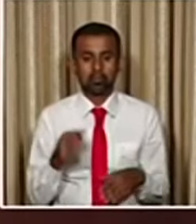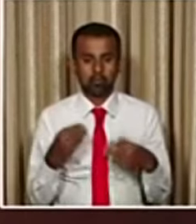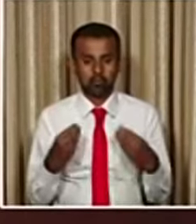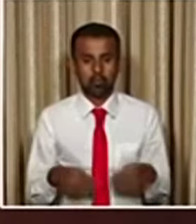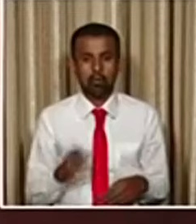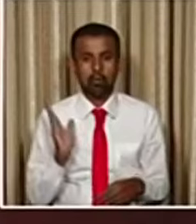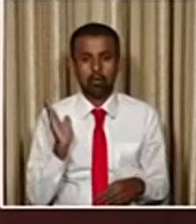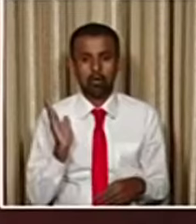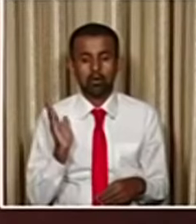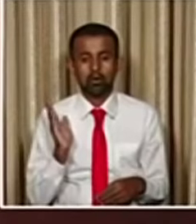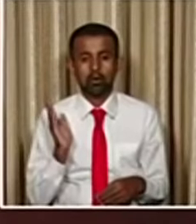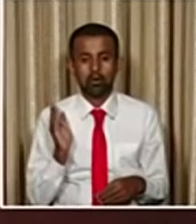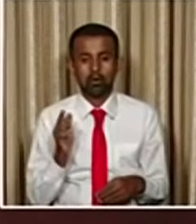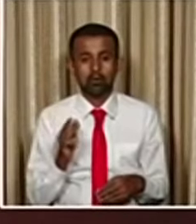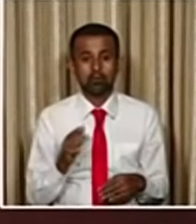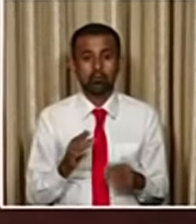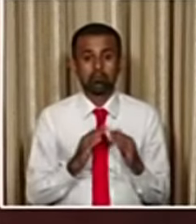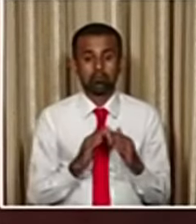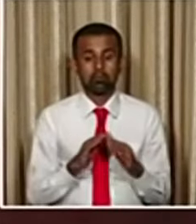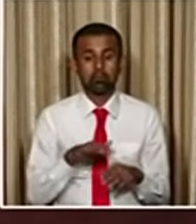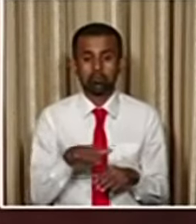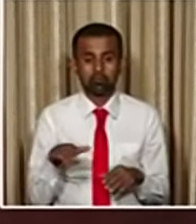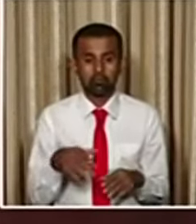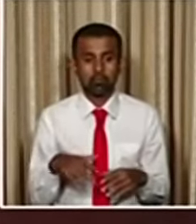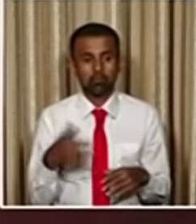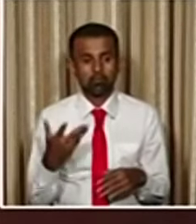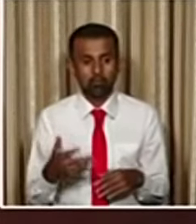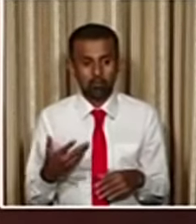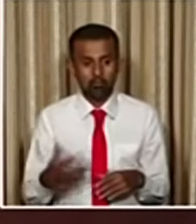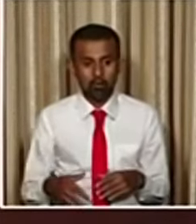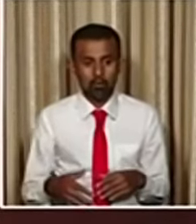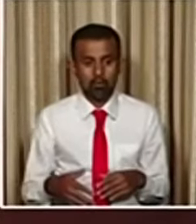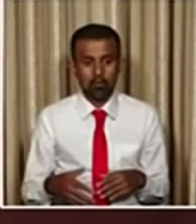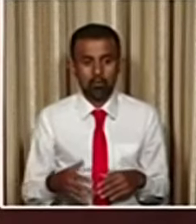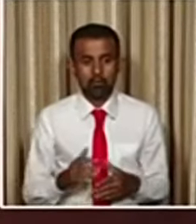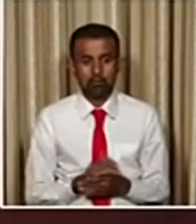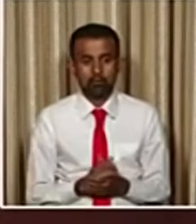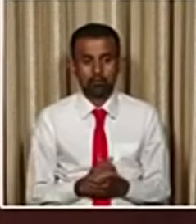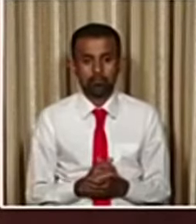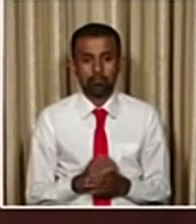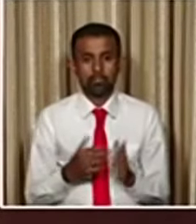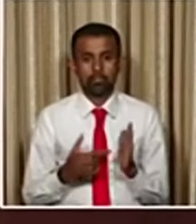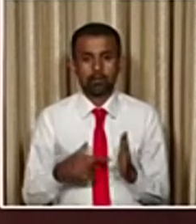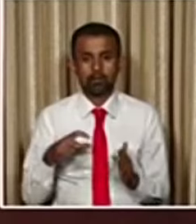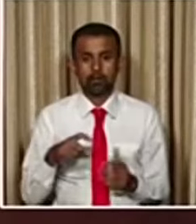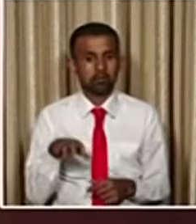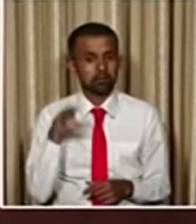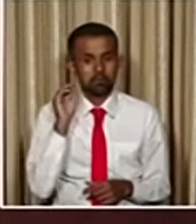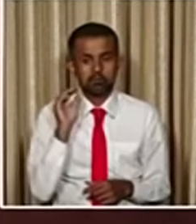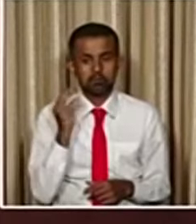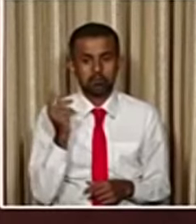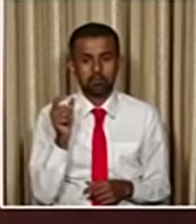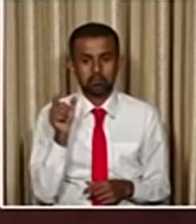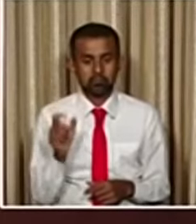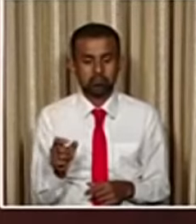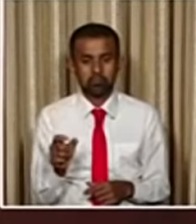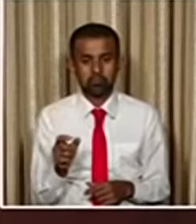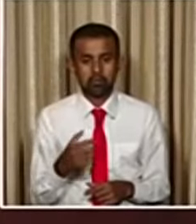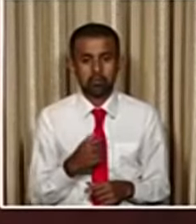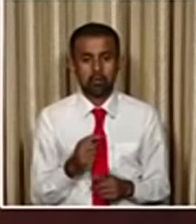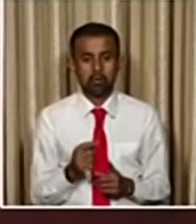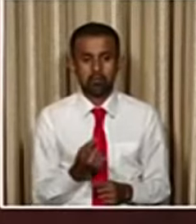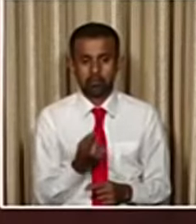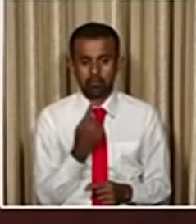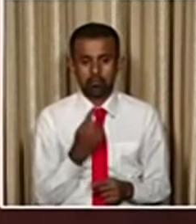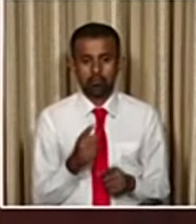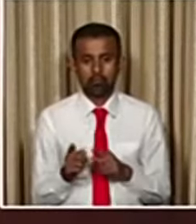අපරාධ නාස්තියක් මේ ස්ටේඩියම් හරහා විශාල වශයෙන් වෙලා තියෙනවා. ඒ වගේම අර තාක්ෂණික දැනුම නැතිකම හැබැයි අපේ මන්ත්‍රීතුමා